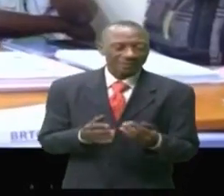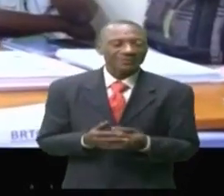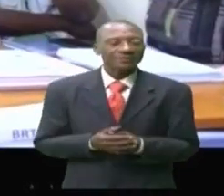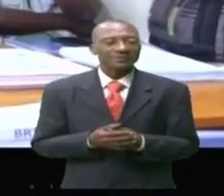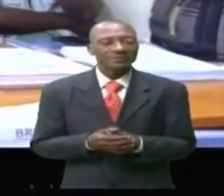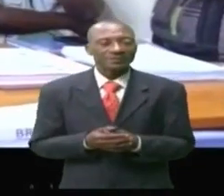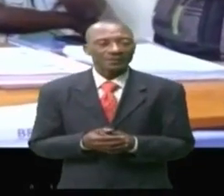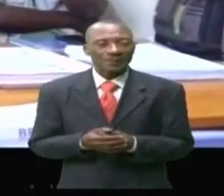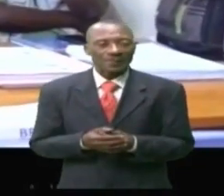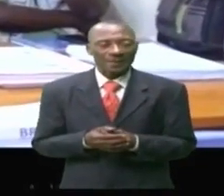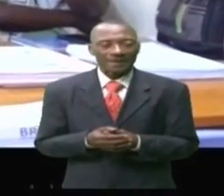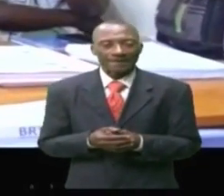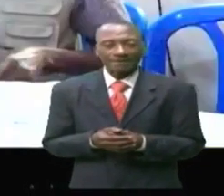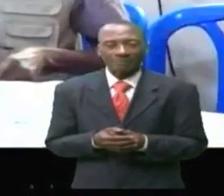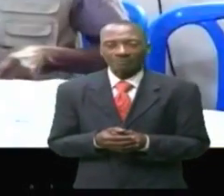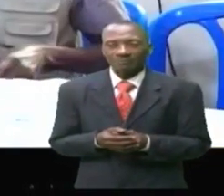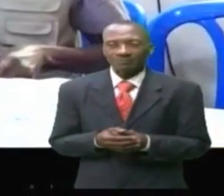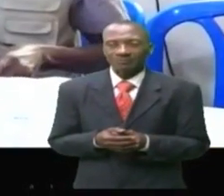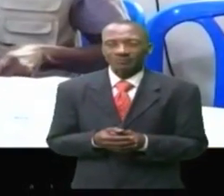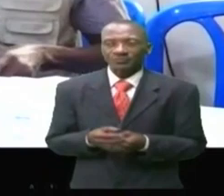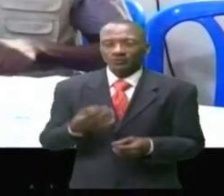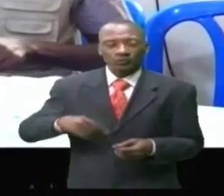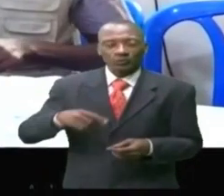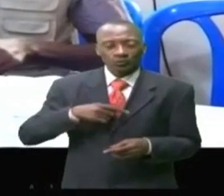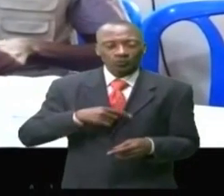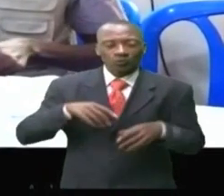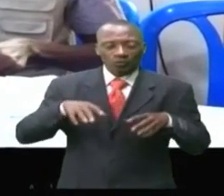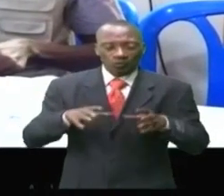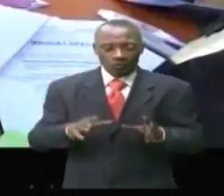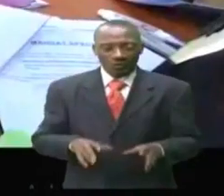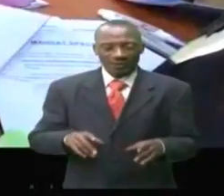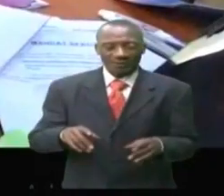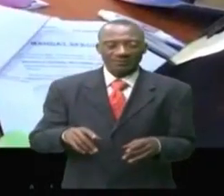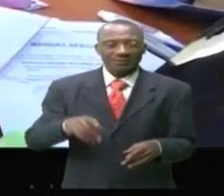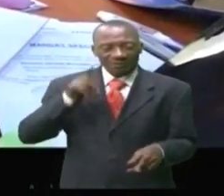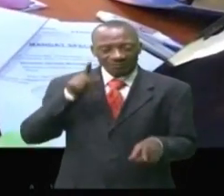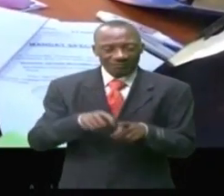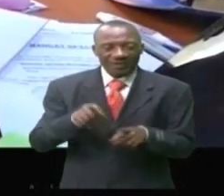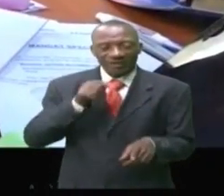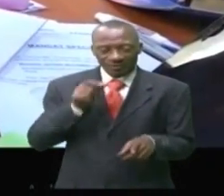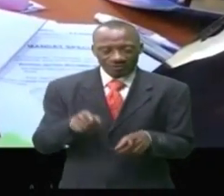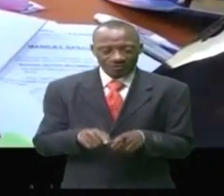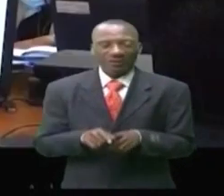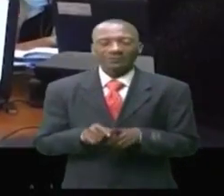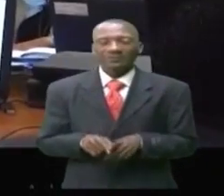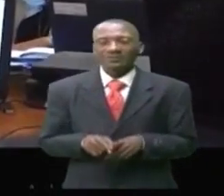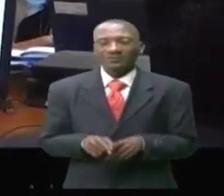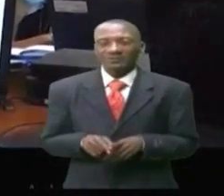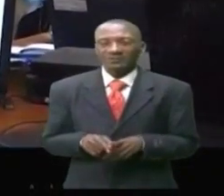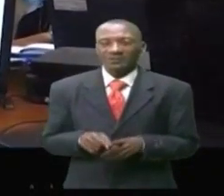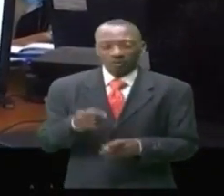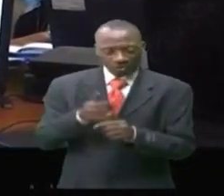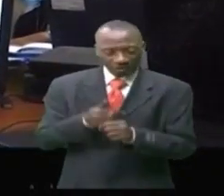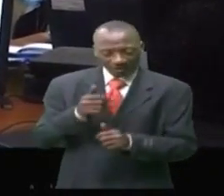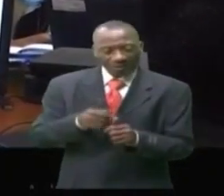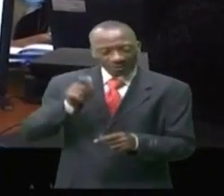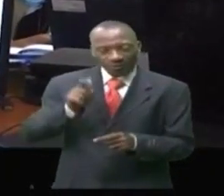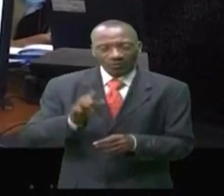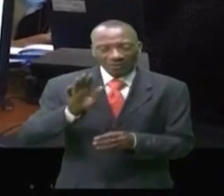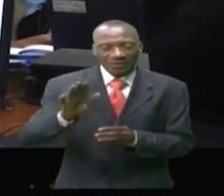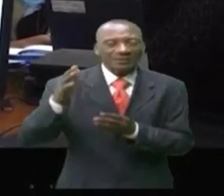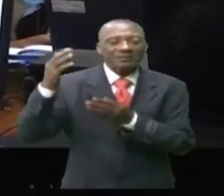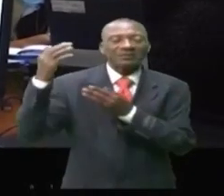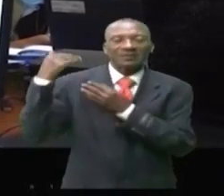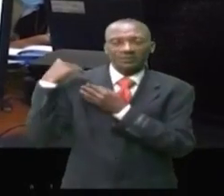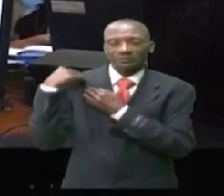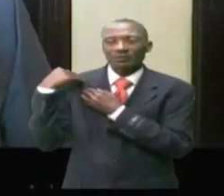sommes des Congolais, des frères et sœurs. C'est un jeu démocratique et chacun doit prendre ses responsabilités. Et